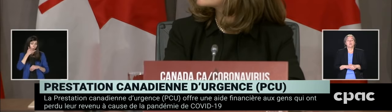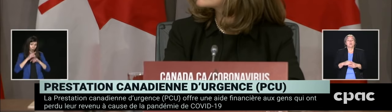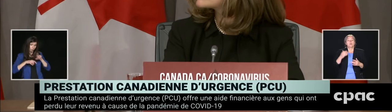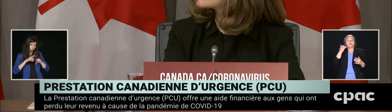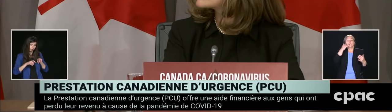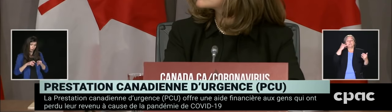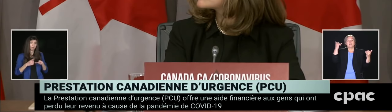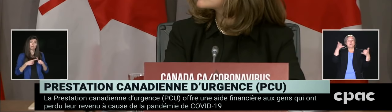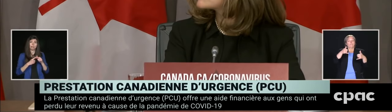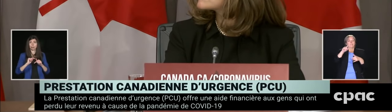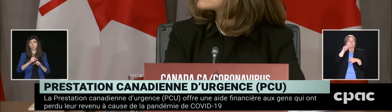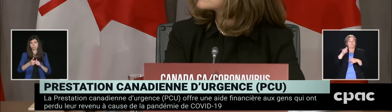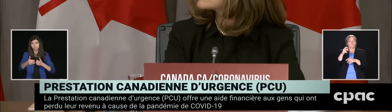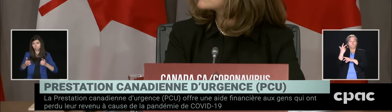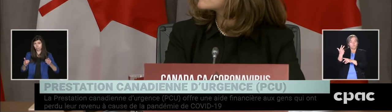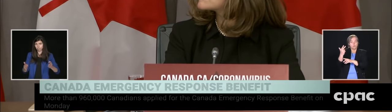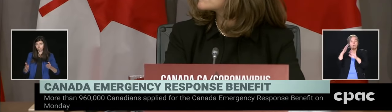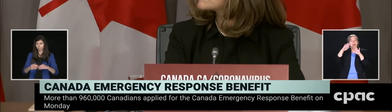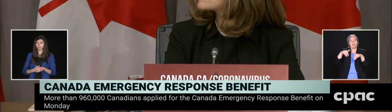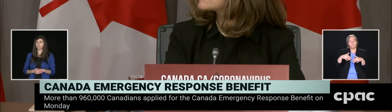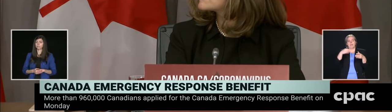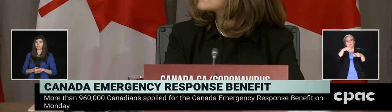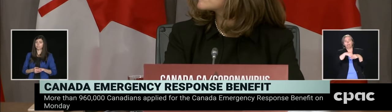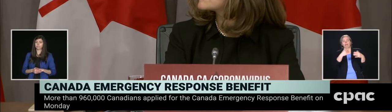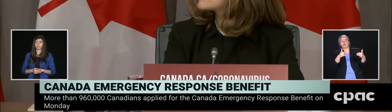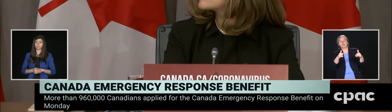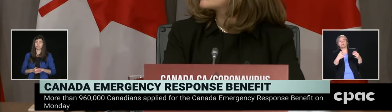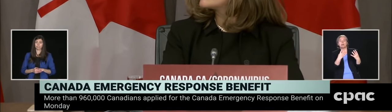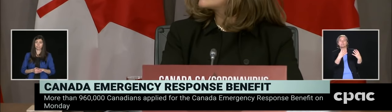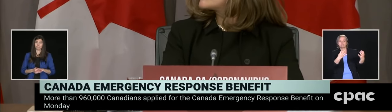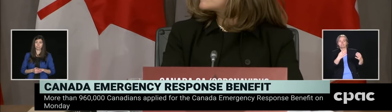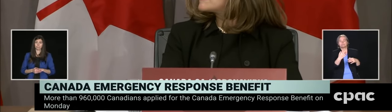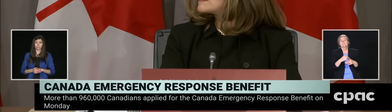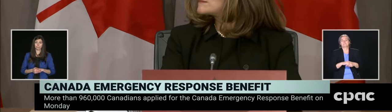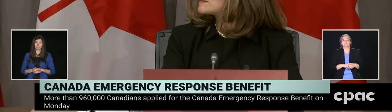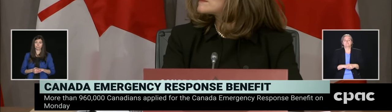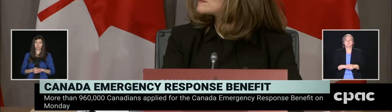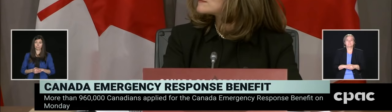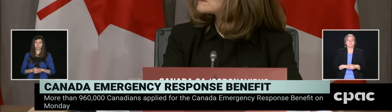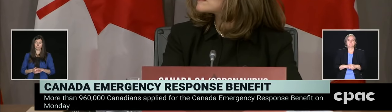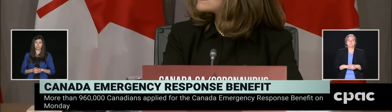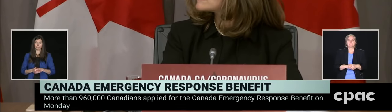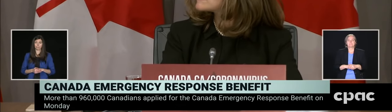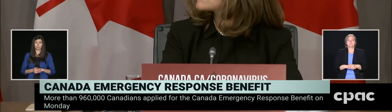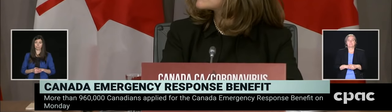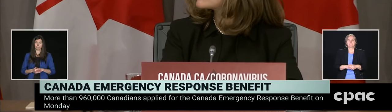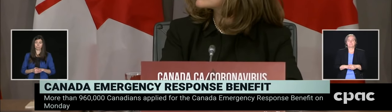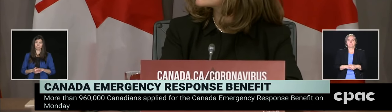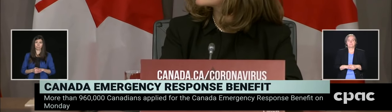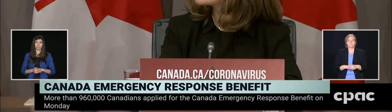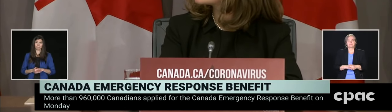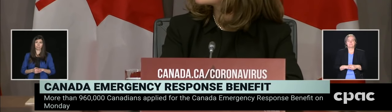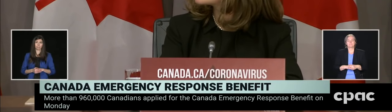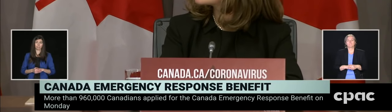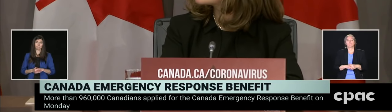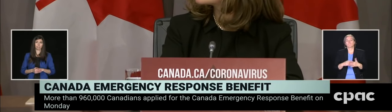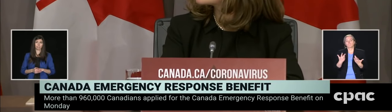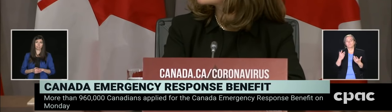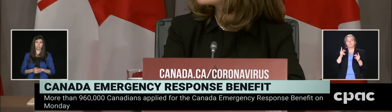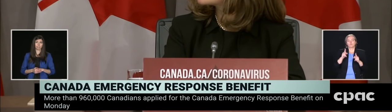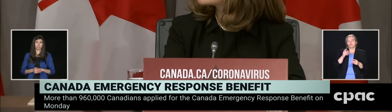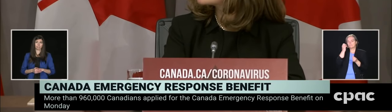Thank you. Merci. Please press star one at this time if you have a question. S'il vous plaît, appuyez sur étoile 1 maintenant pour poser une question.